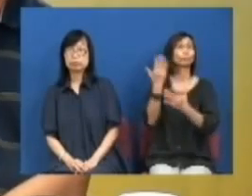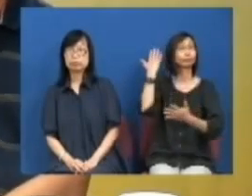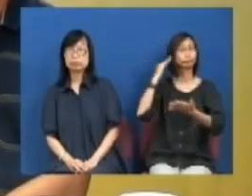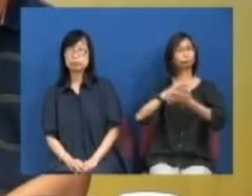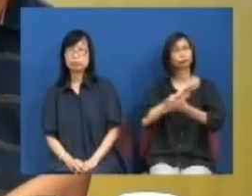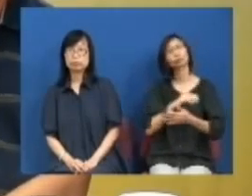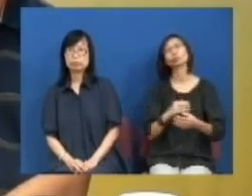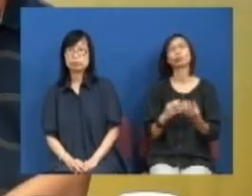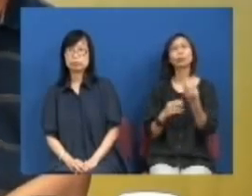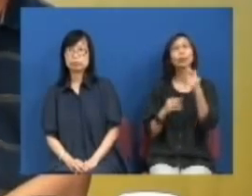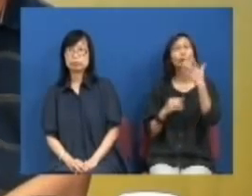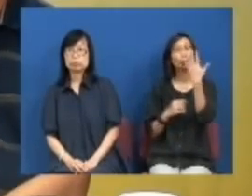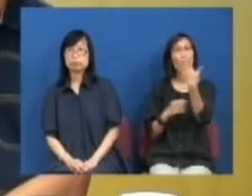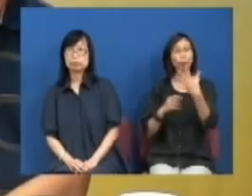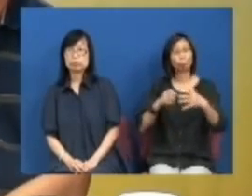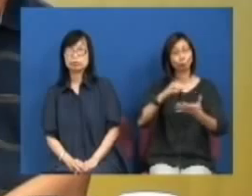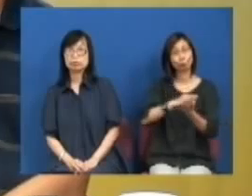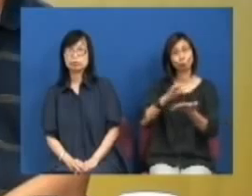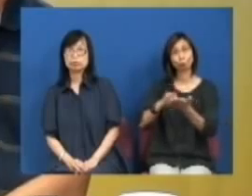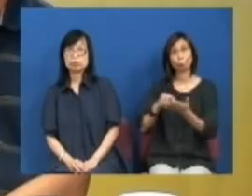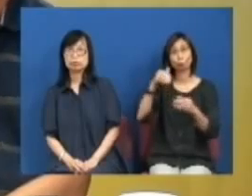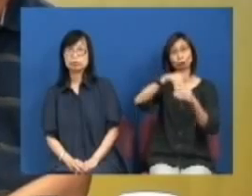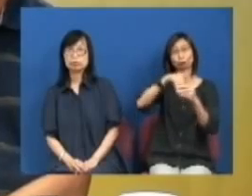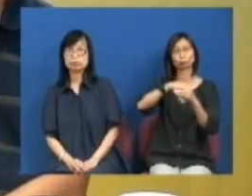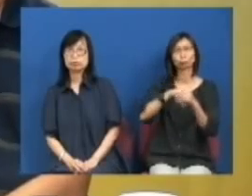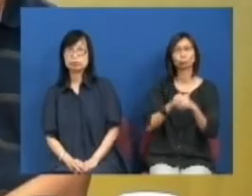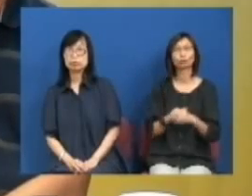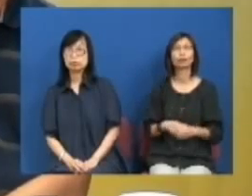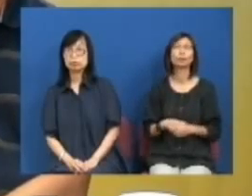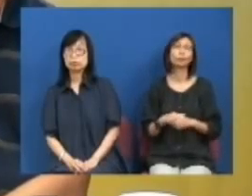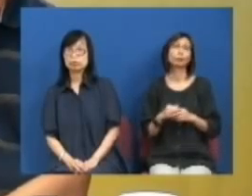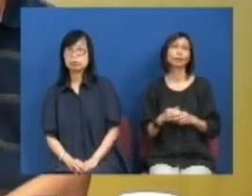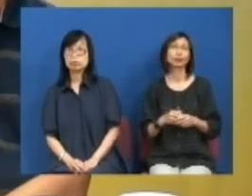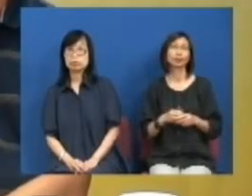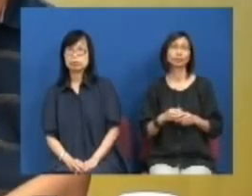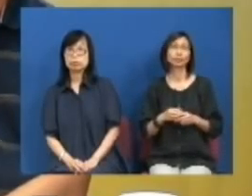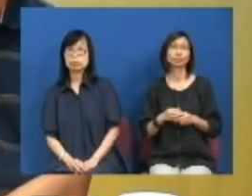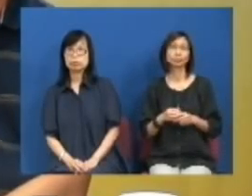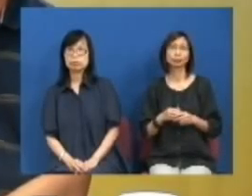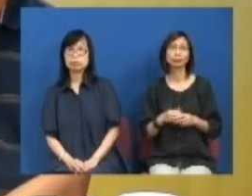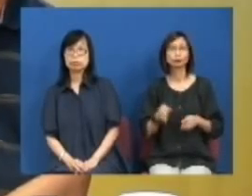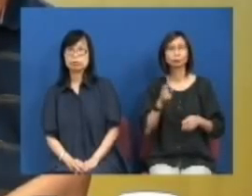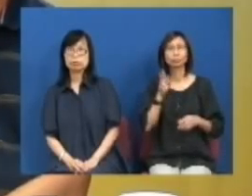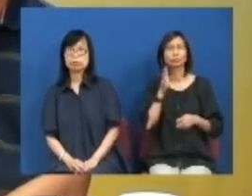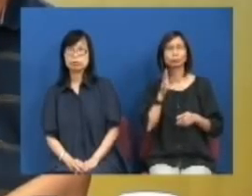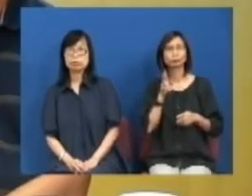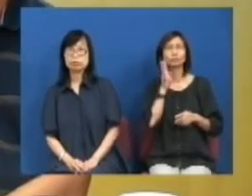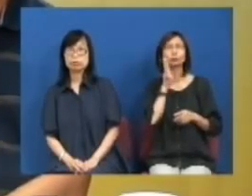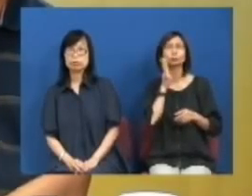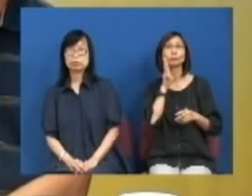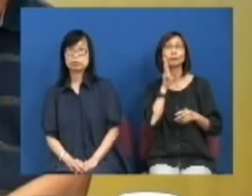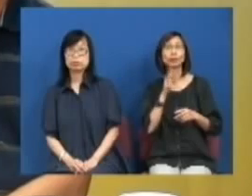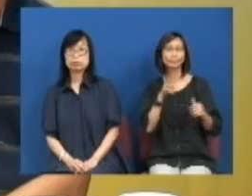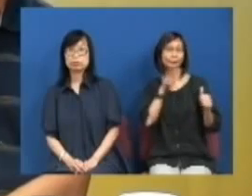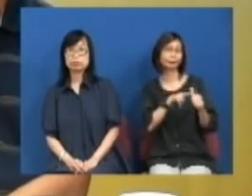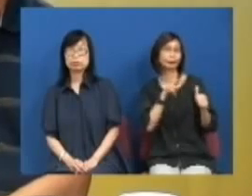基本上已經很多人都會認同已經出賣了香港民主法治，那究竟在一些政治正確的議